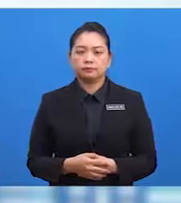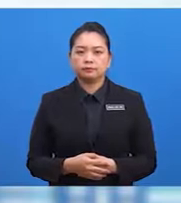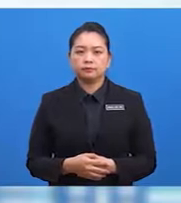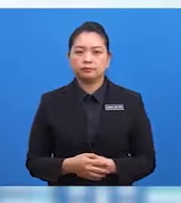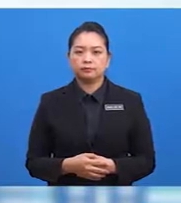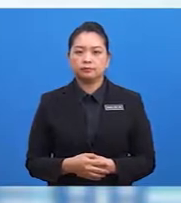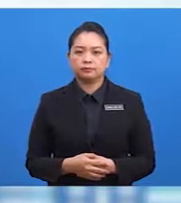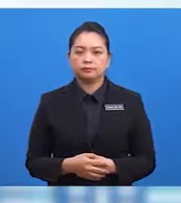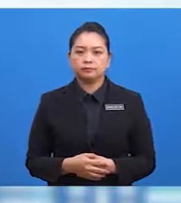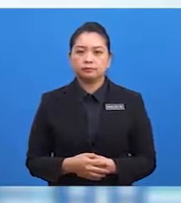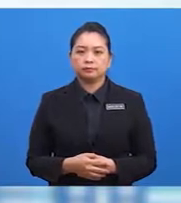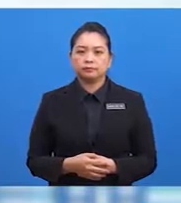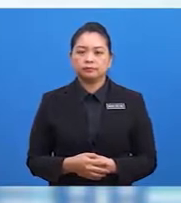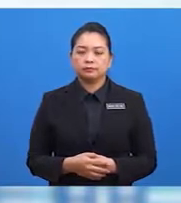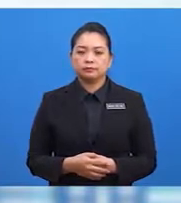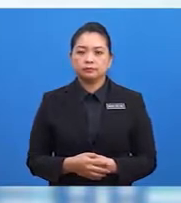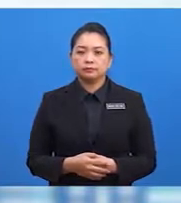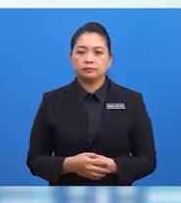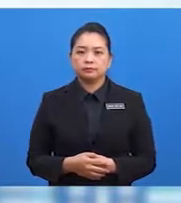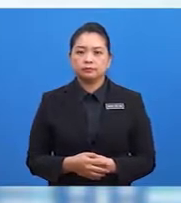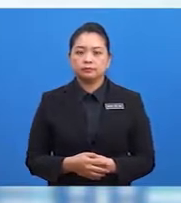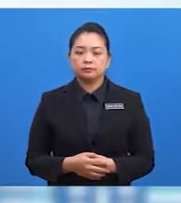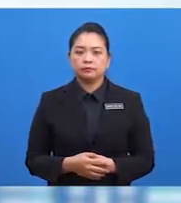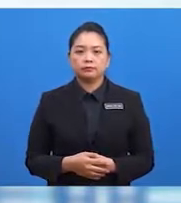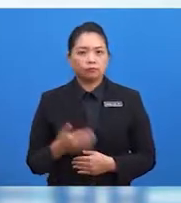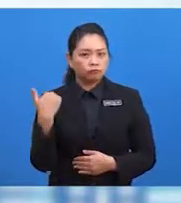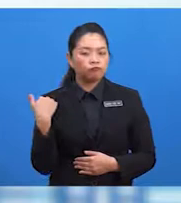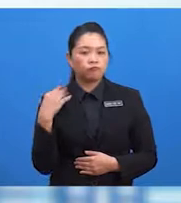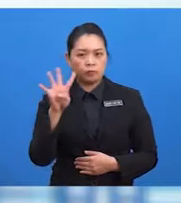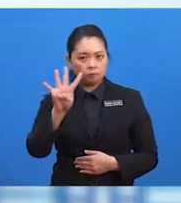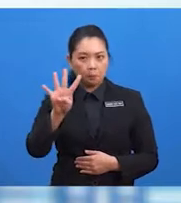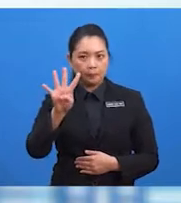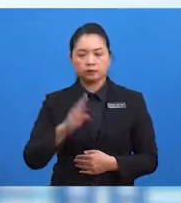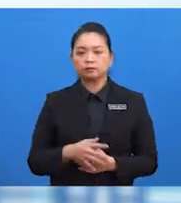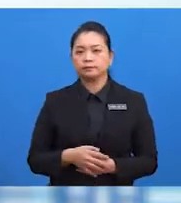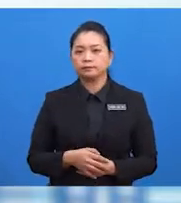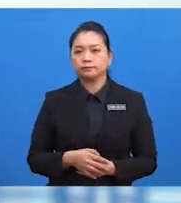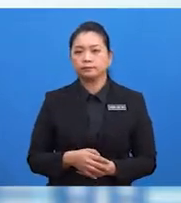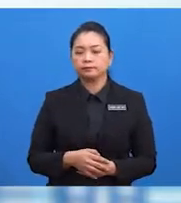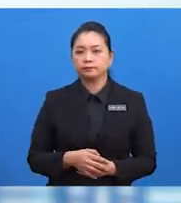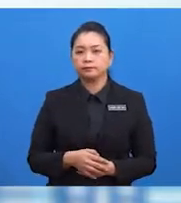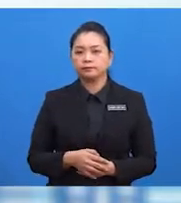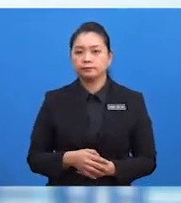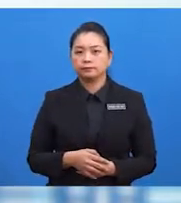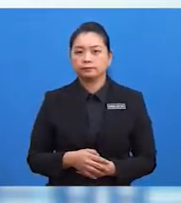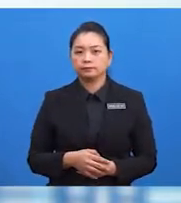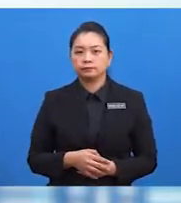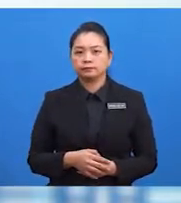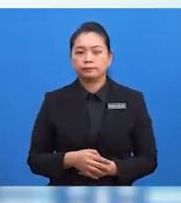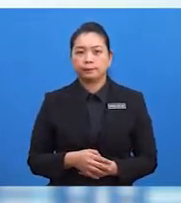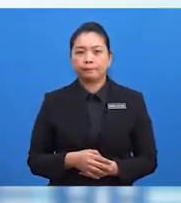Komponen perbelanjaan pembangunan terbahagi kepada empat. Komponen utama iaitu yang